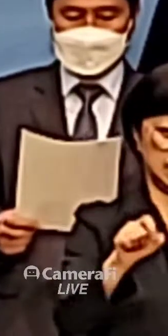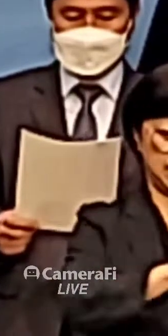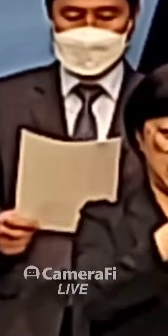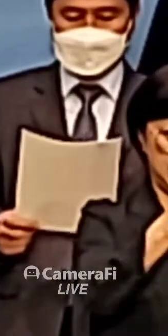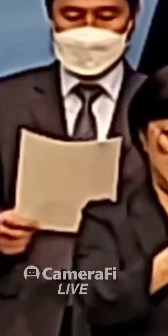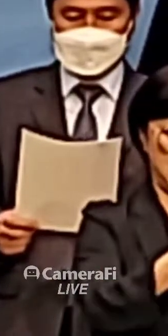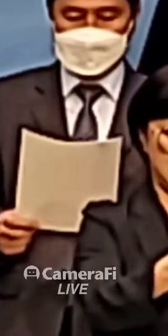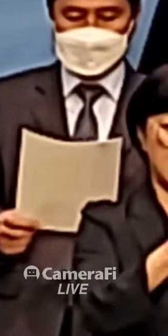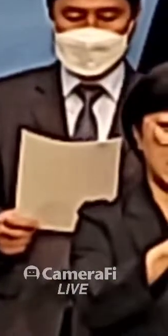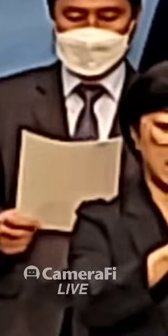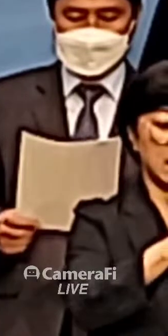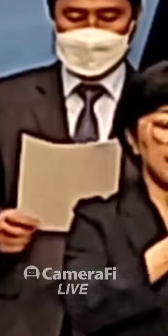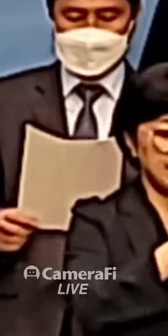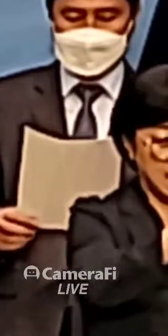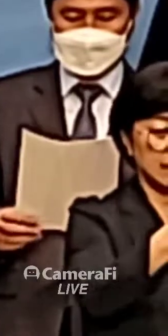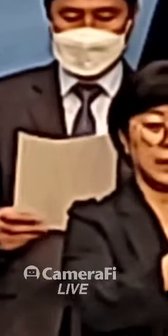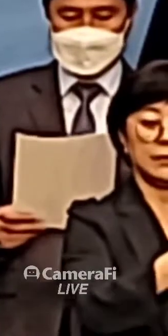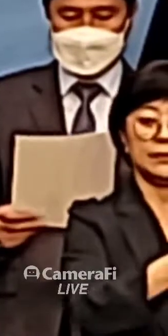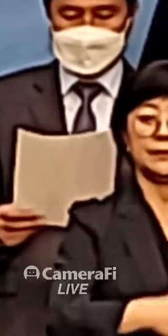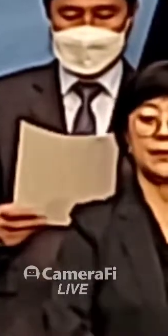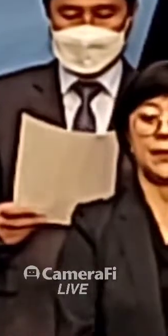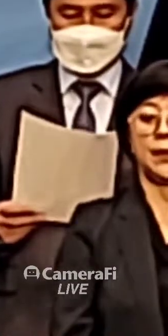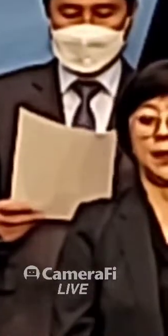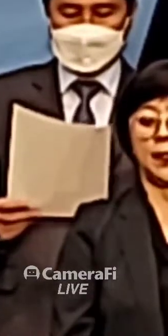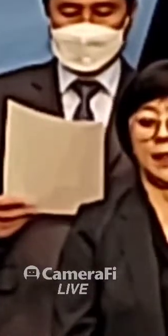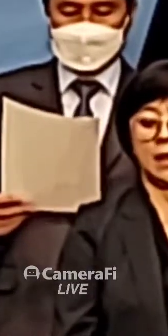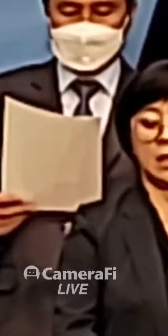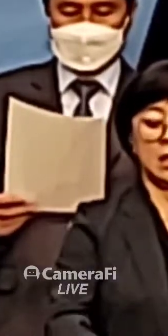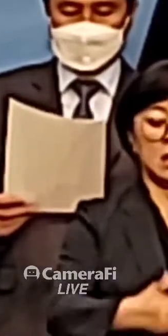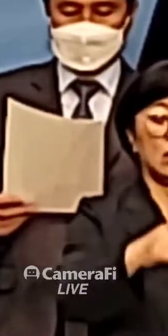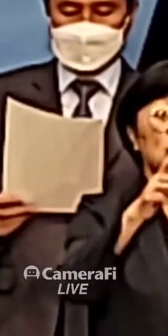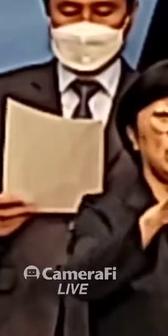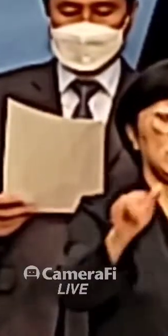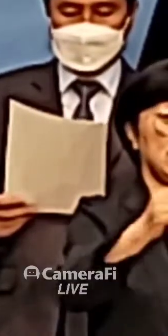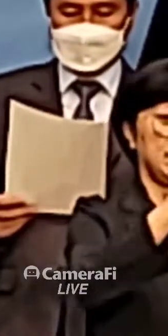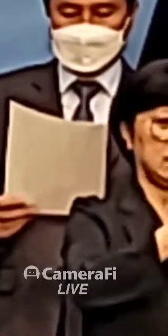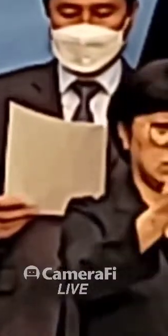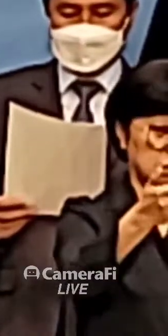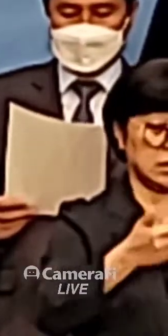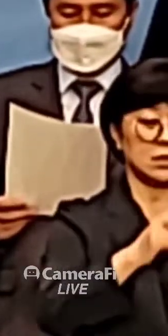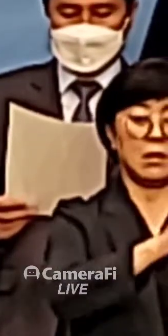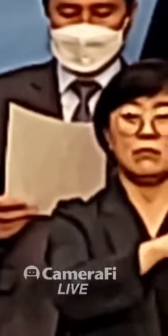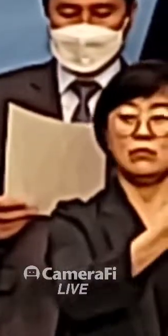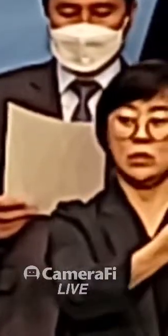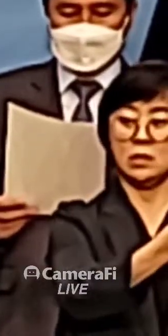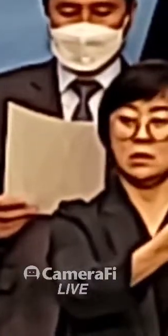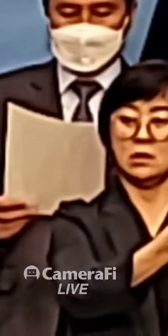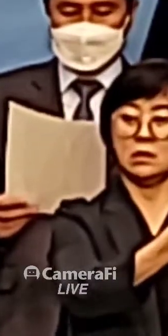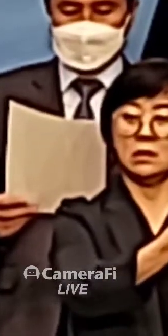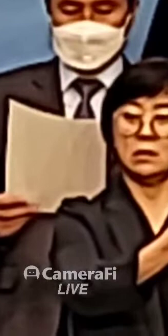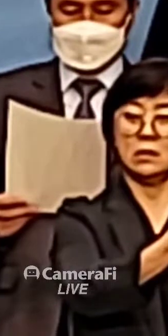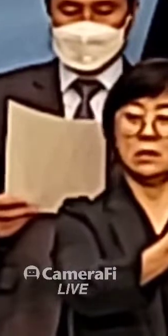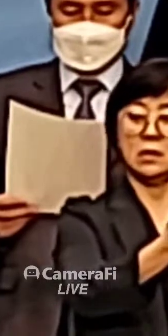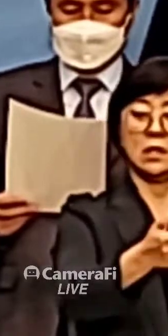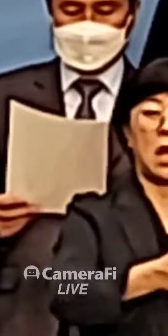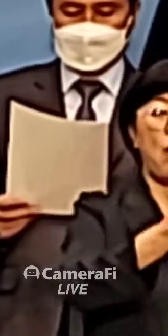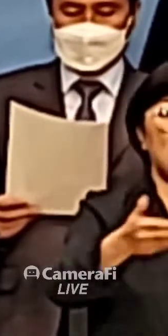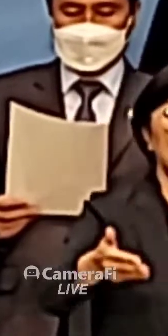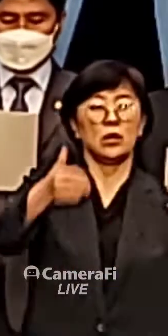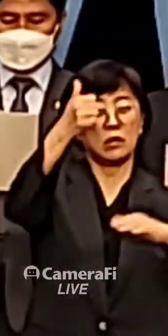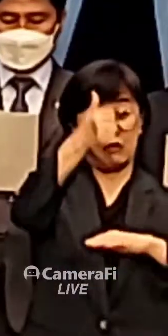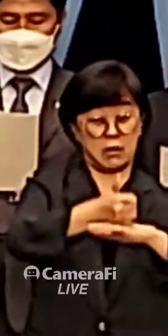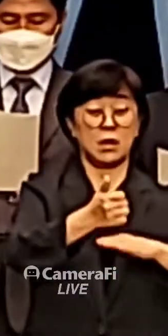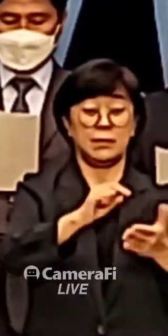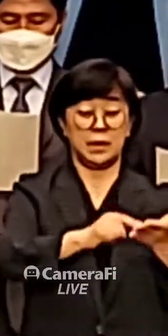강원특별자치도법 개안을 통과시켰습니다. 강원 도민이 만들어주신 선물이자 최문순 강원도정의